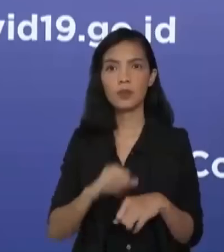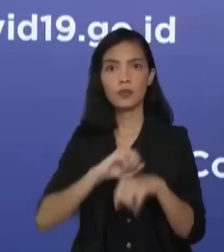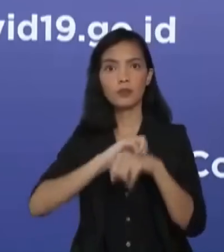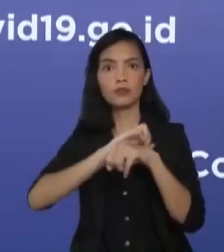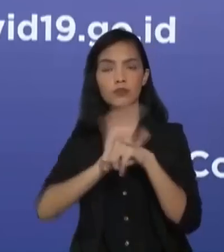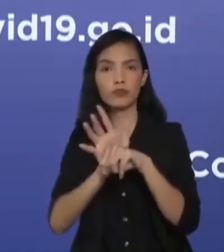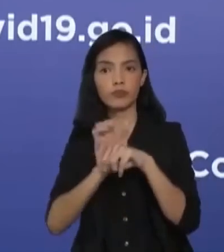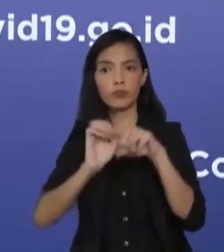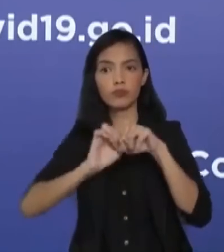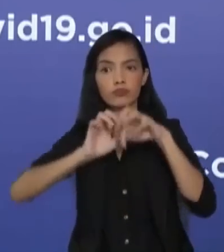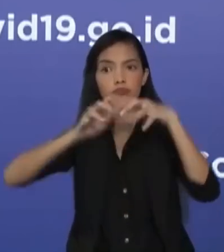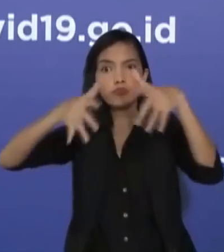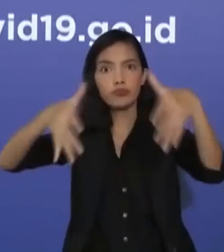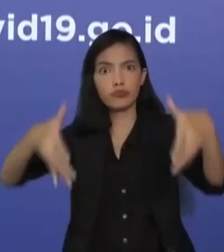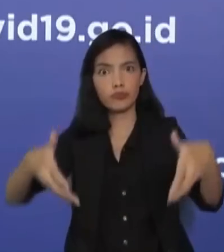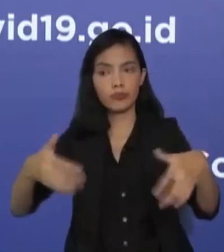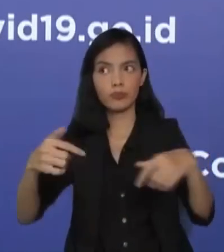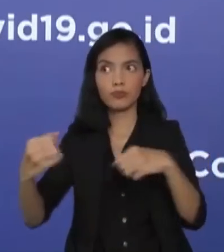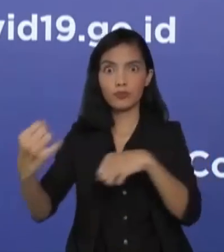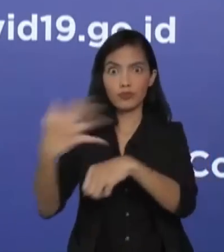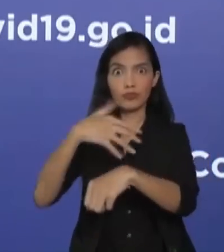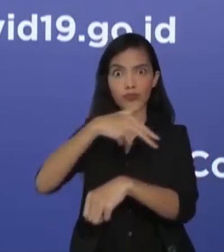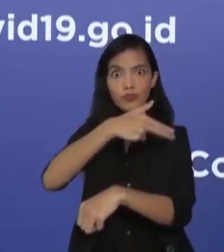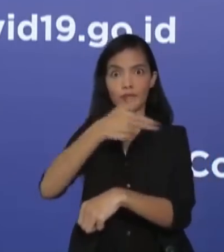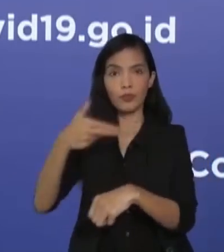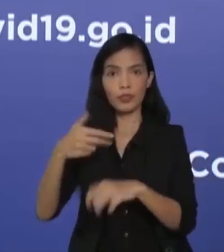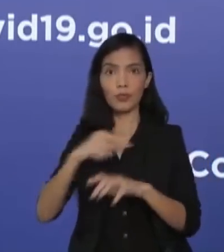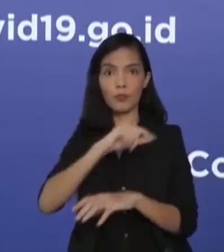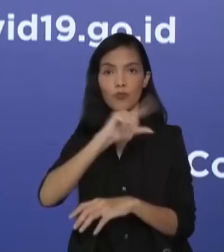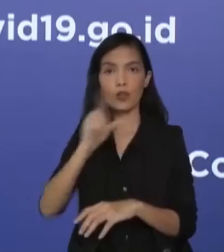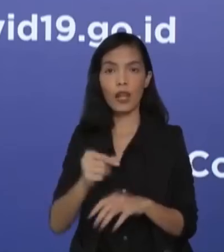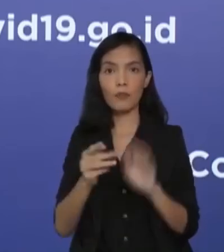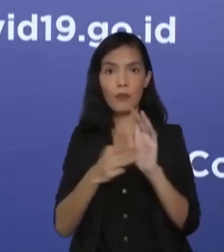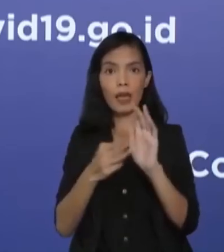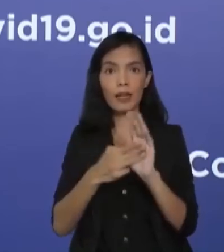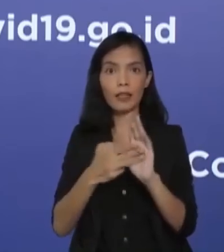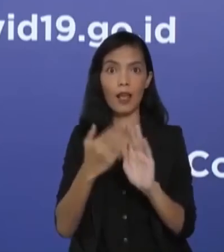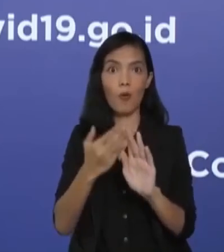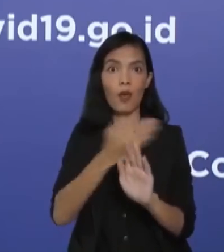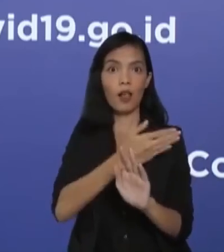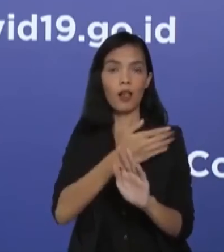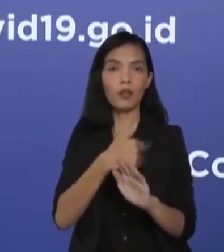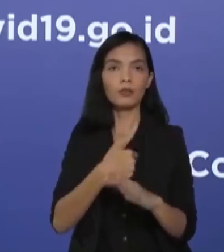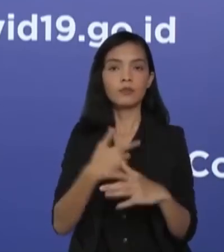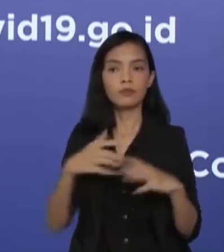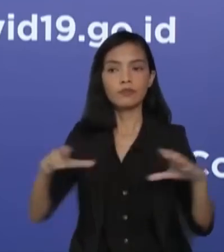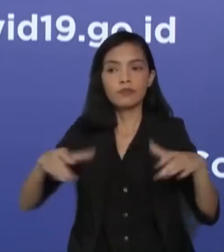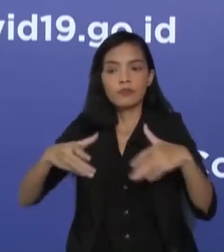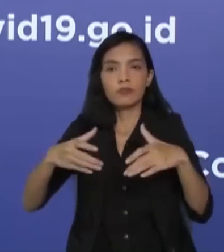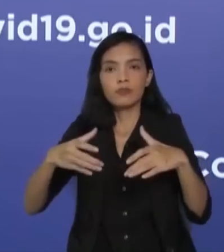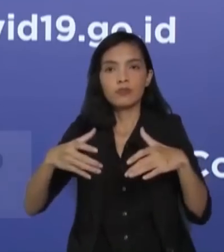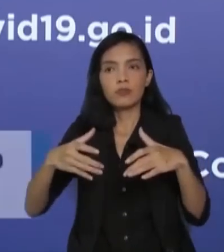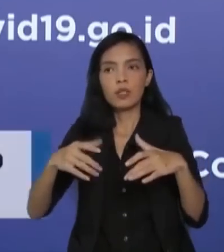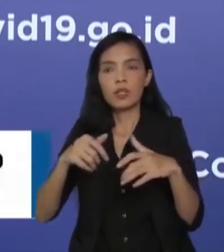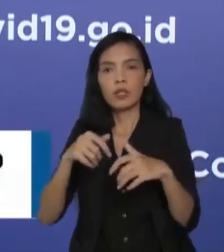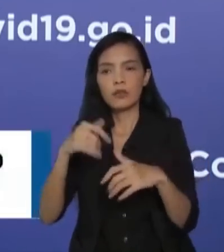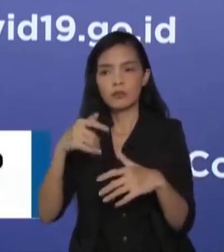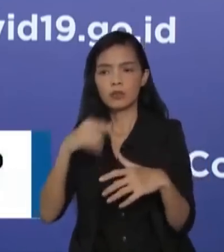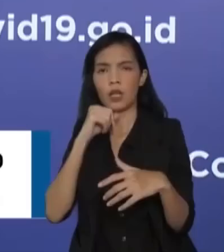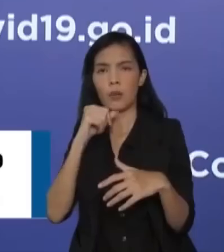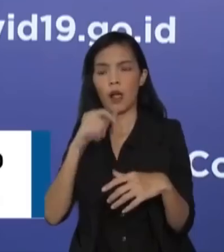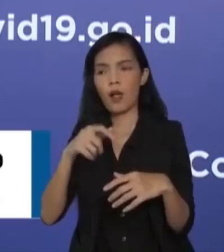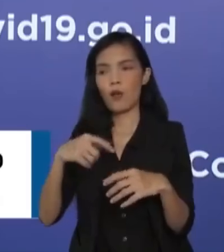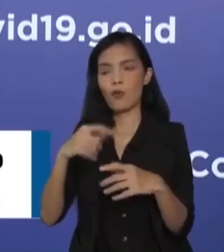COVID-19 merebak, terutama di awal Maret, kami segera membentuk konsorsium yang beranggotakan